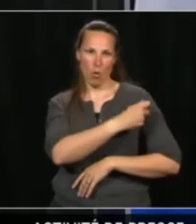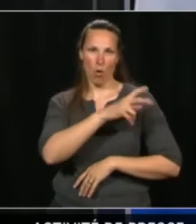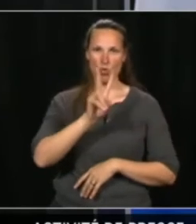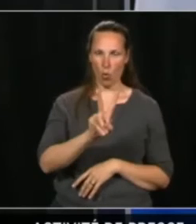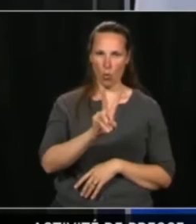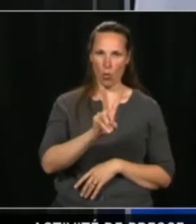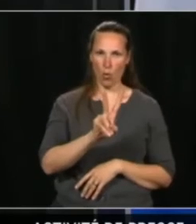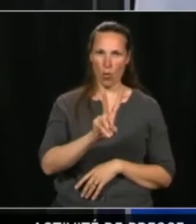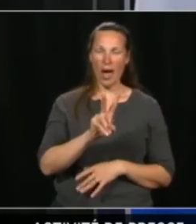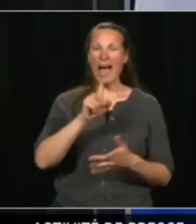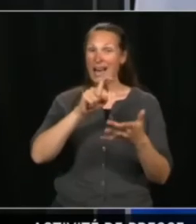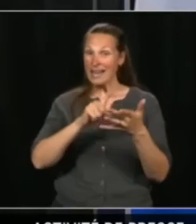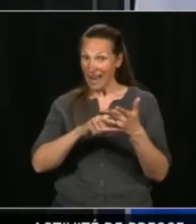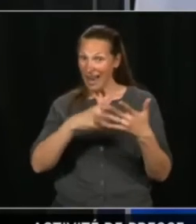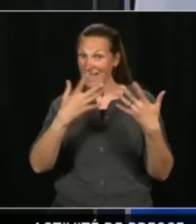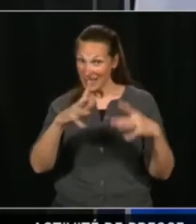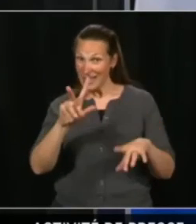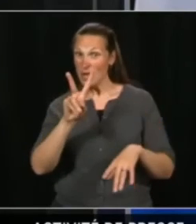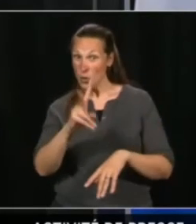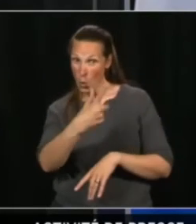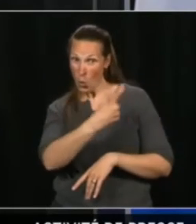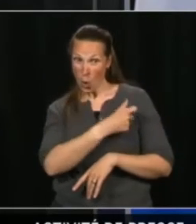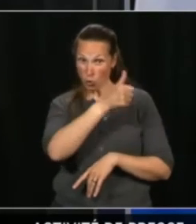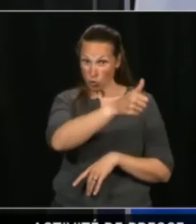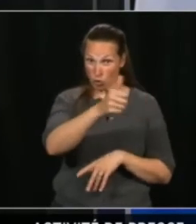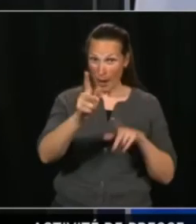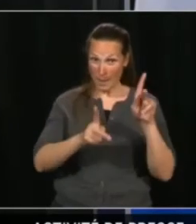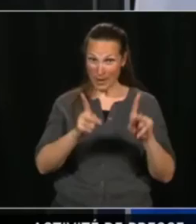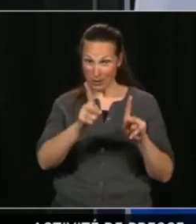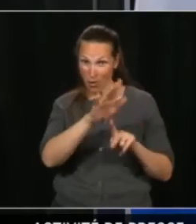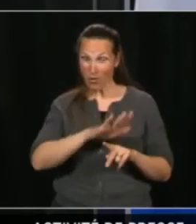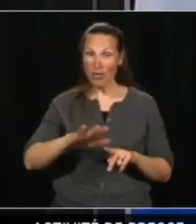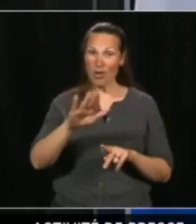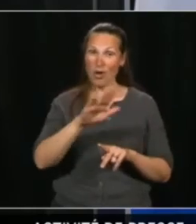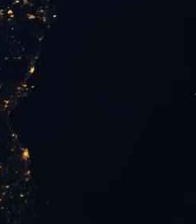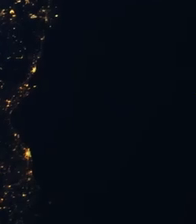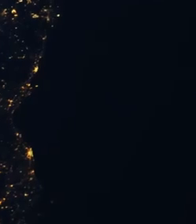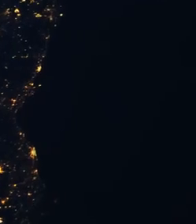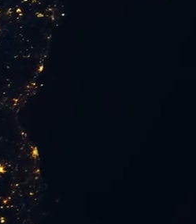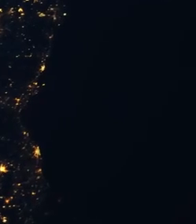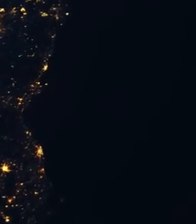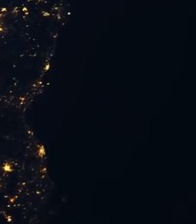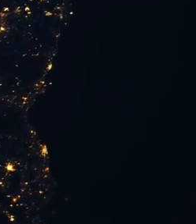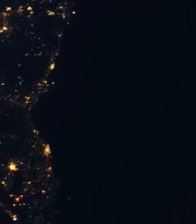d'enlever toutes les mesures d'urgence avant la fin août, pour être bien réaliste. Là.